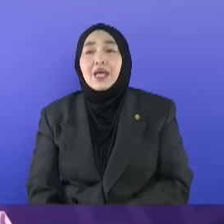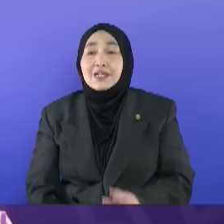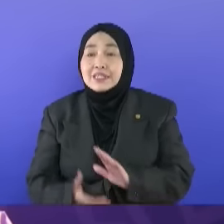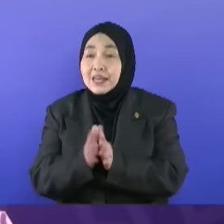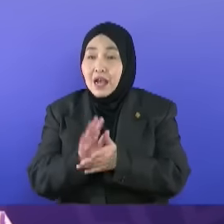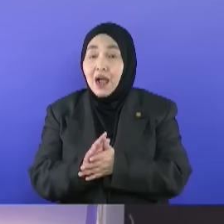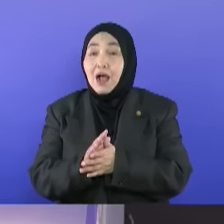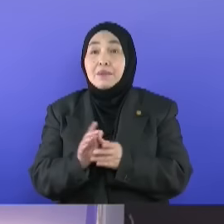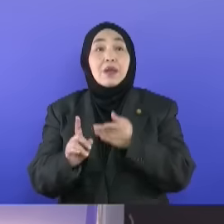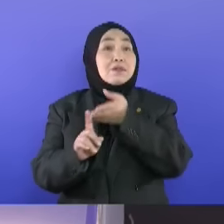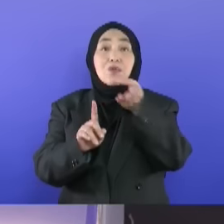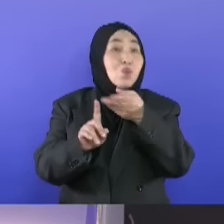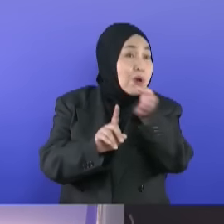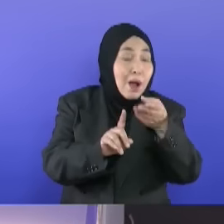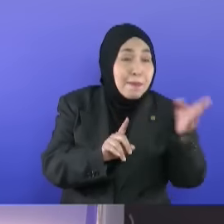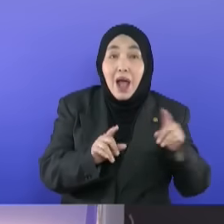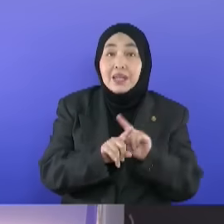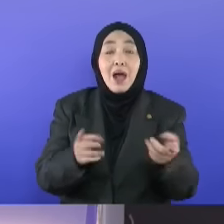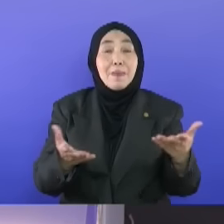Eh dia boleh berfalah